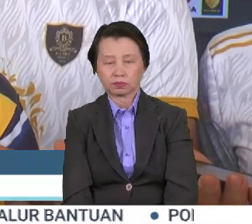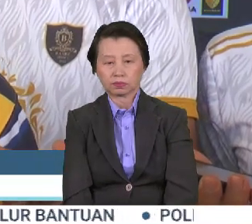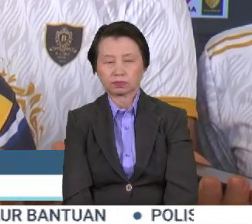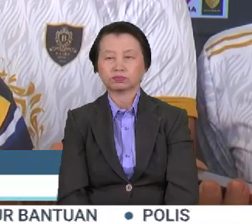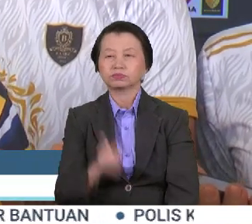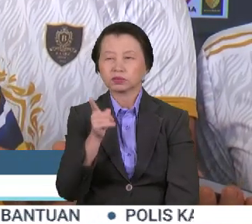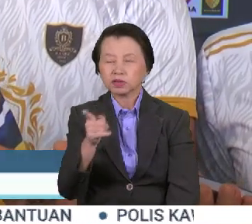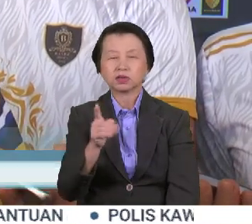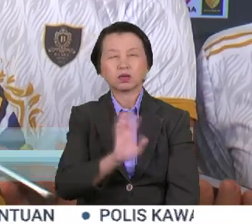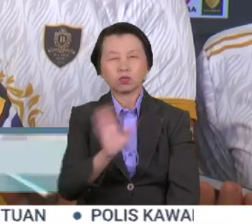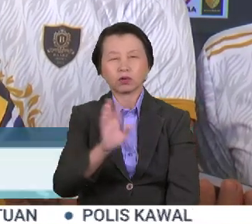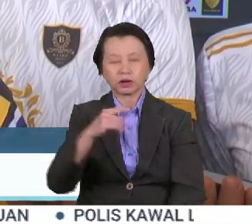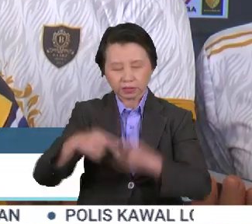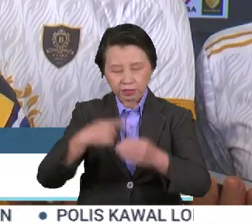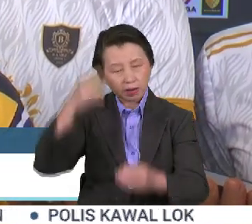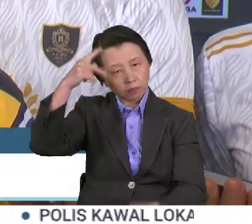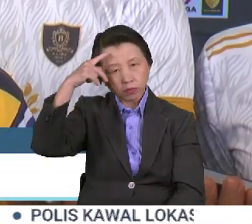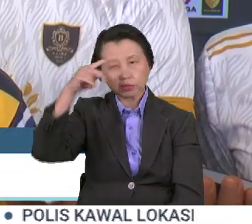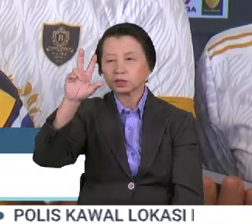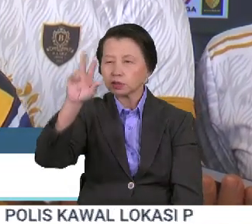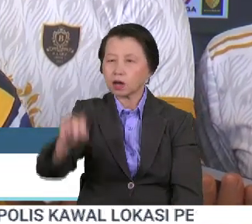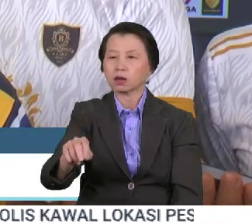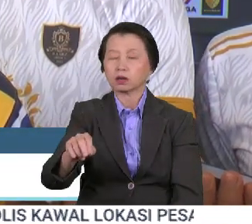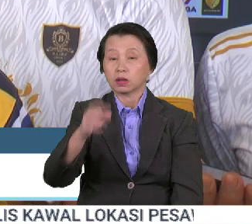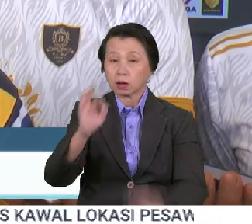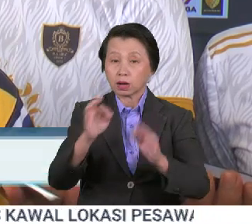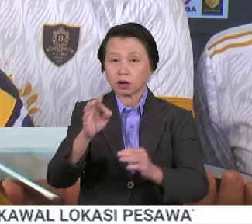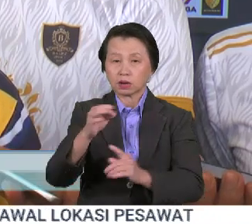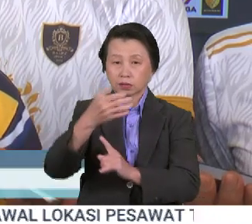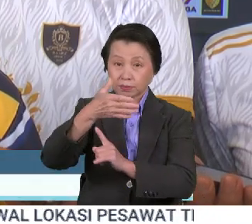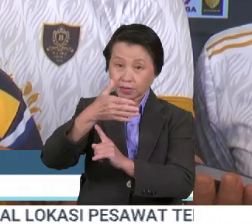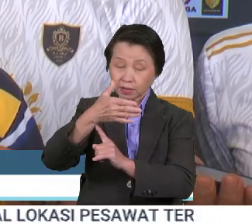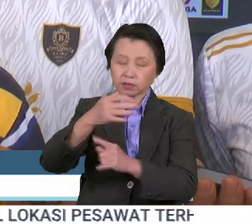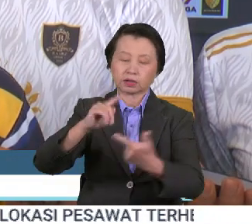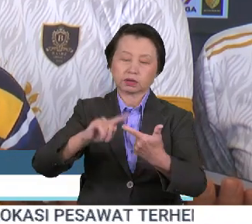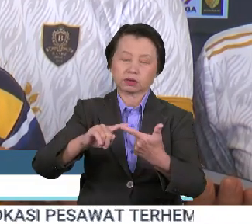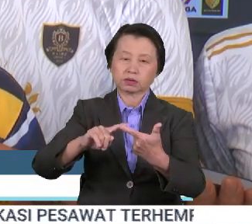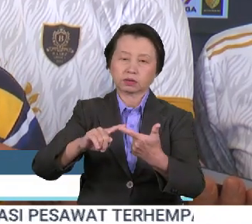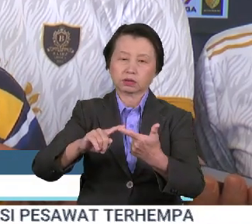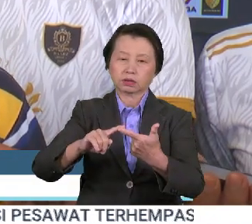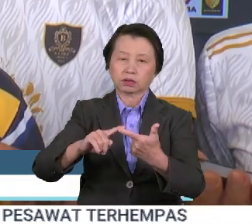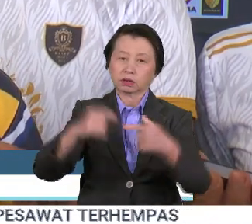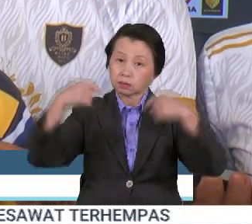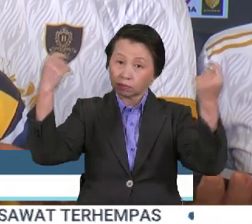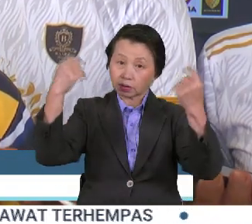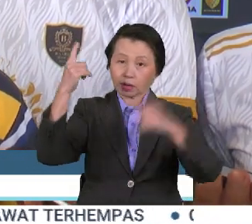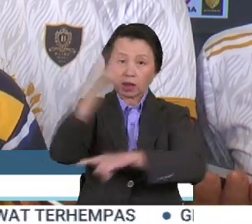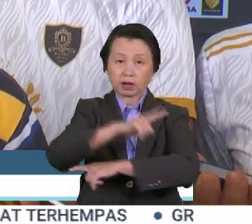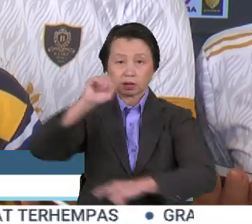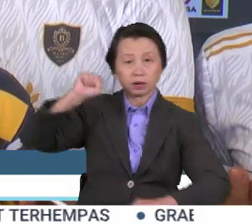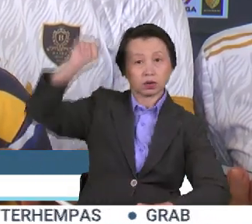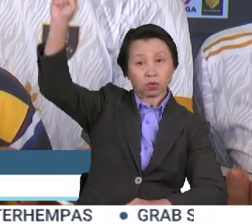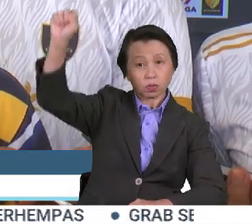ini Bukan soal politik sebab soal bendera soal perayaan hari